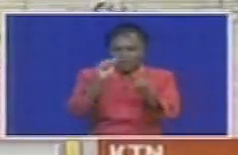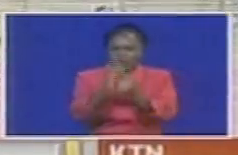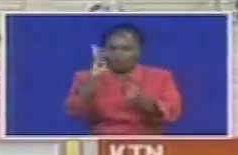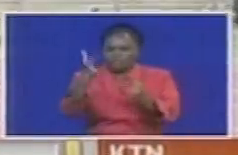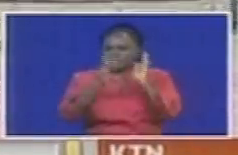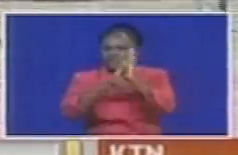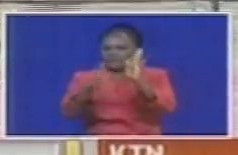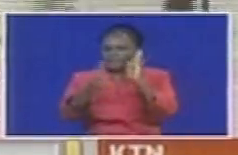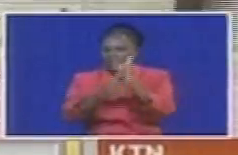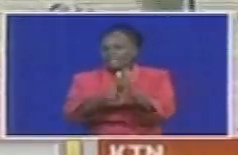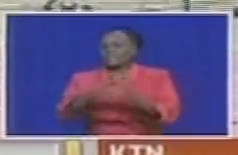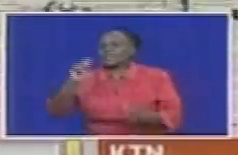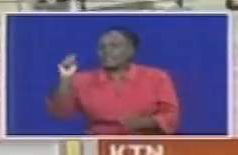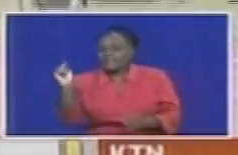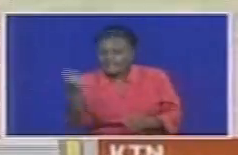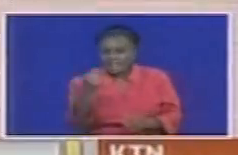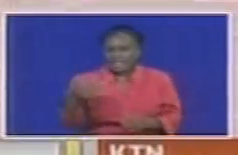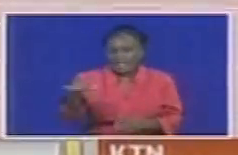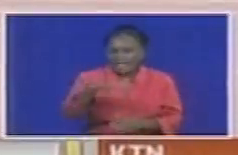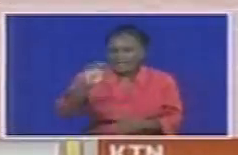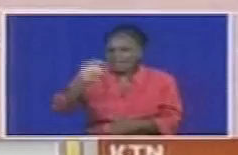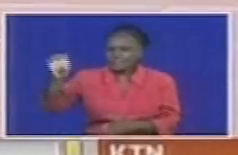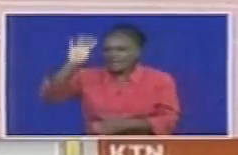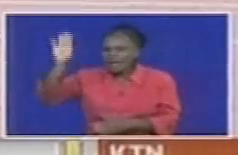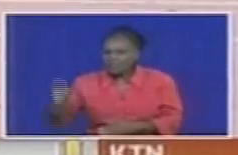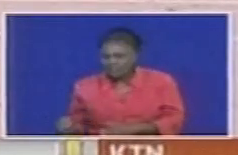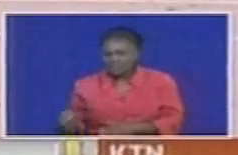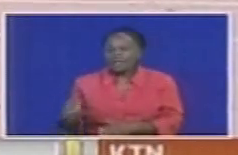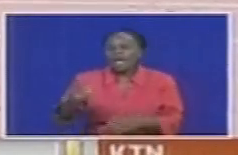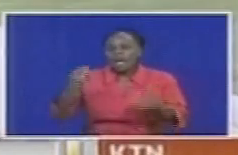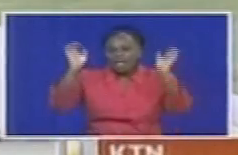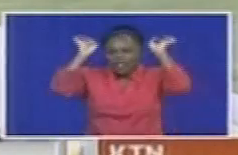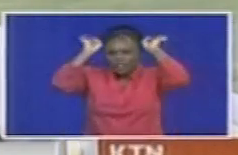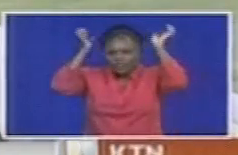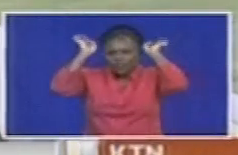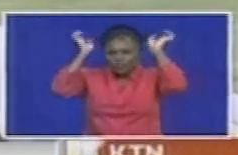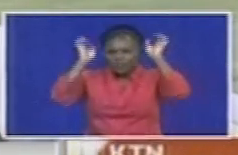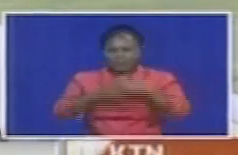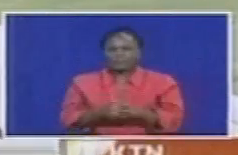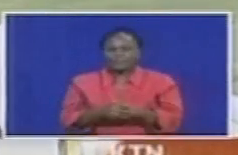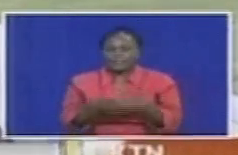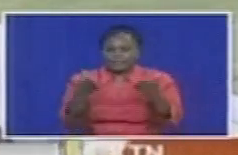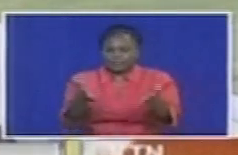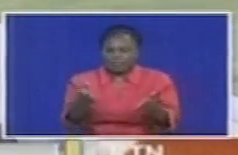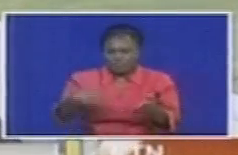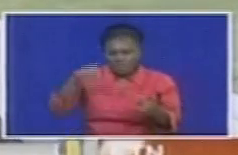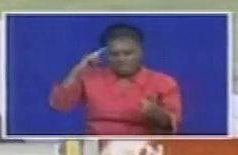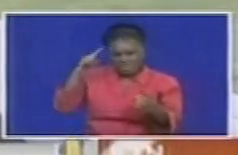watawakilisha Kenya kwenye mashindano ya eneo la mashariki mwa bara Afrika jijini Addis Ababa. For this particular one we intend to